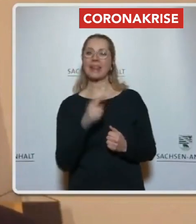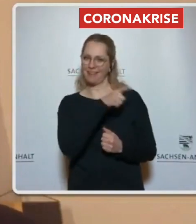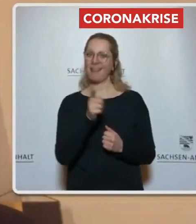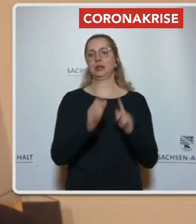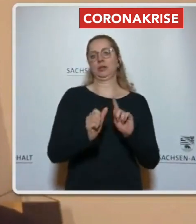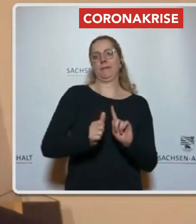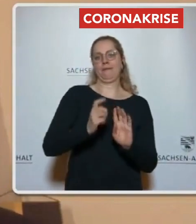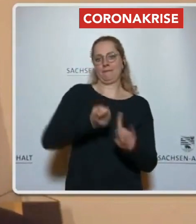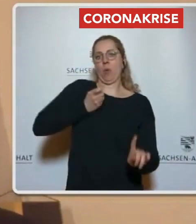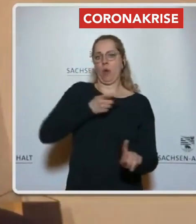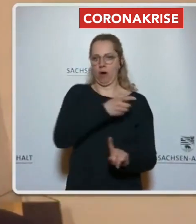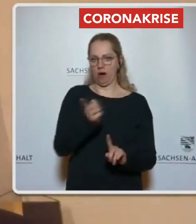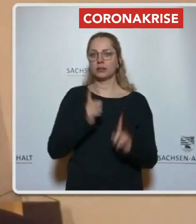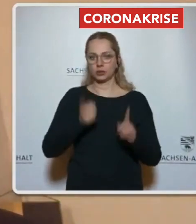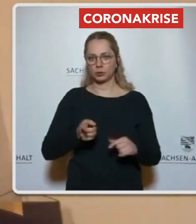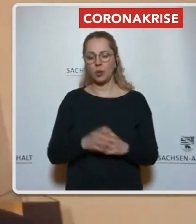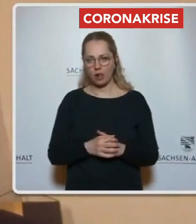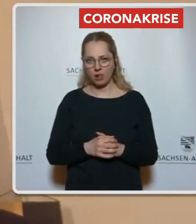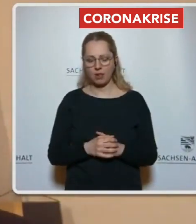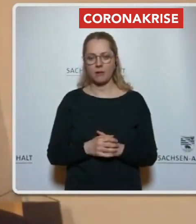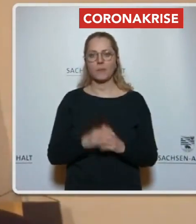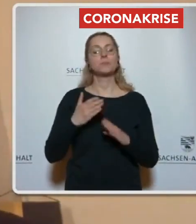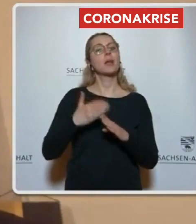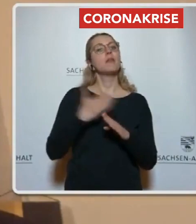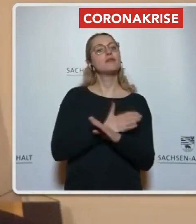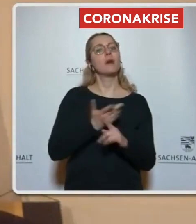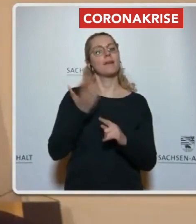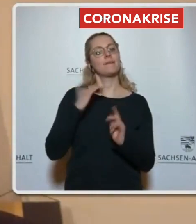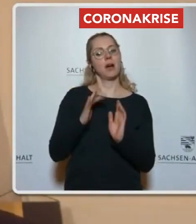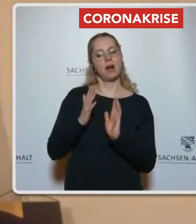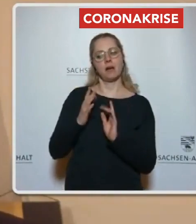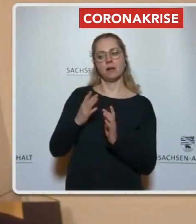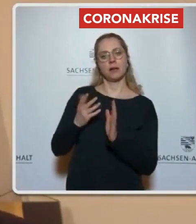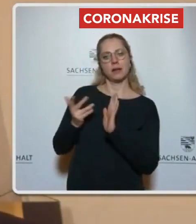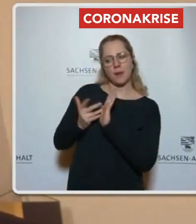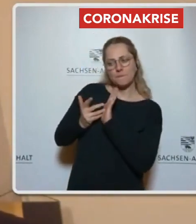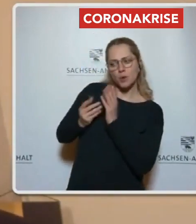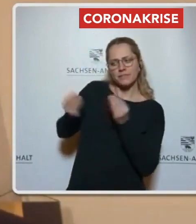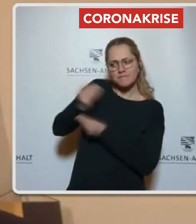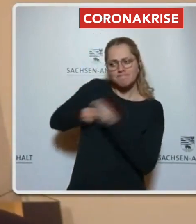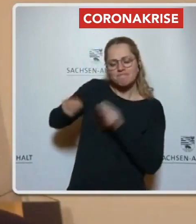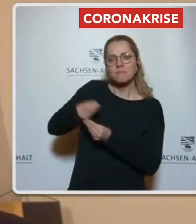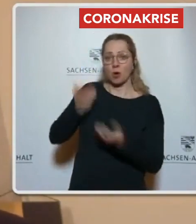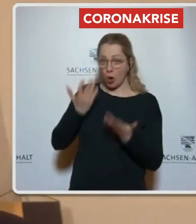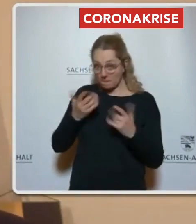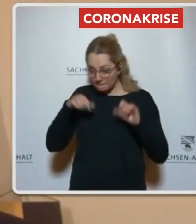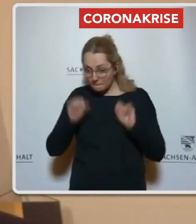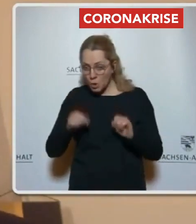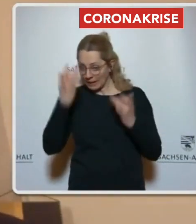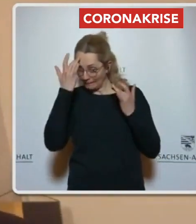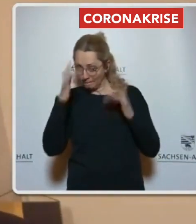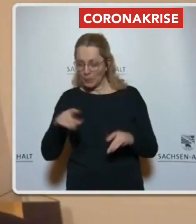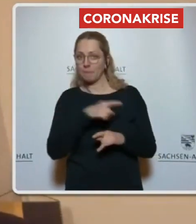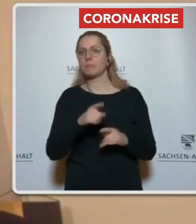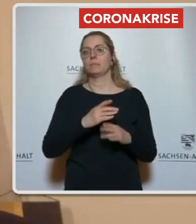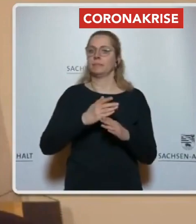heißt, es war sozusagen der Prüfauftrag, ob es möglich ist. Und das soll, wenn es machbar ist und von